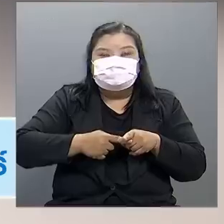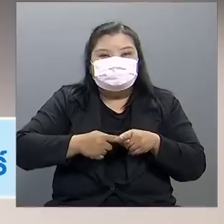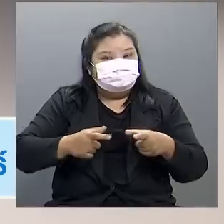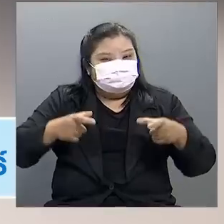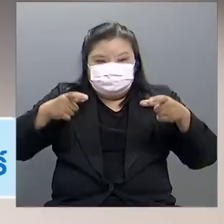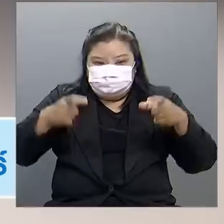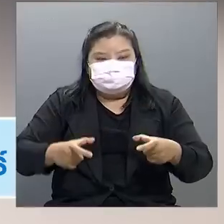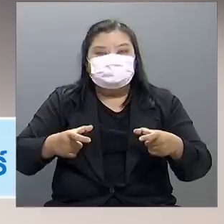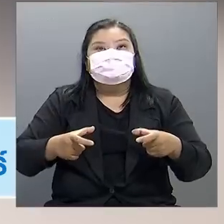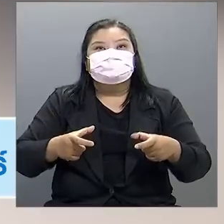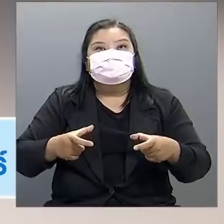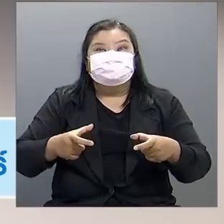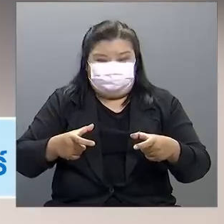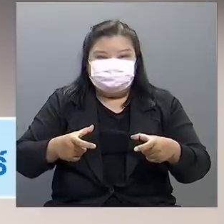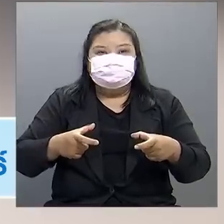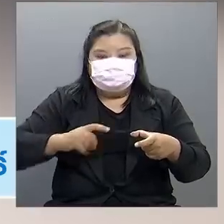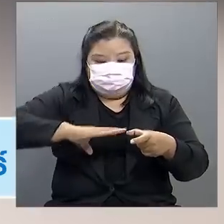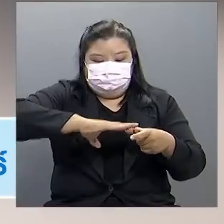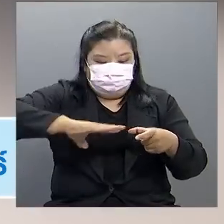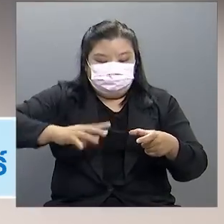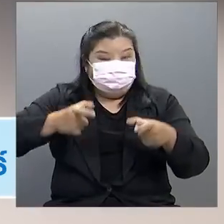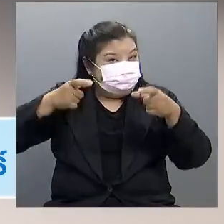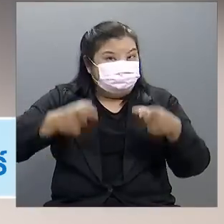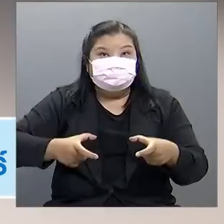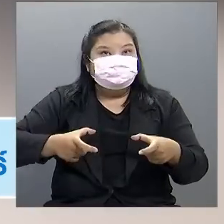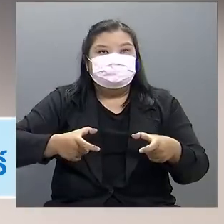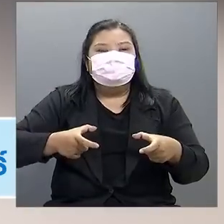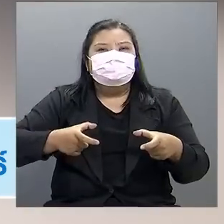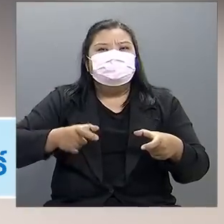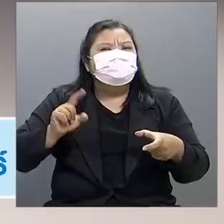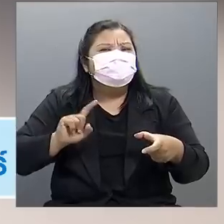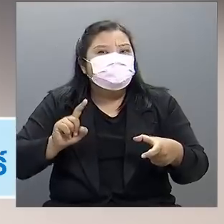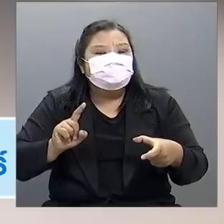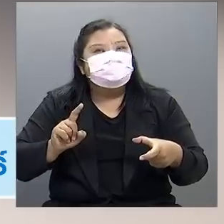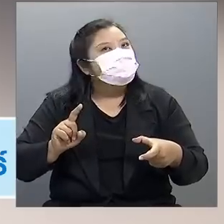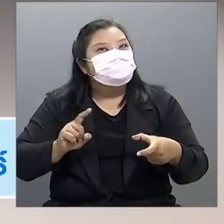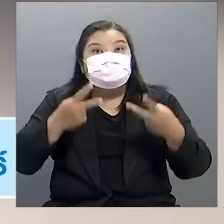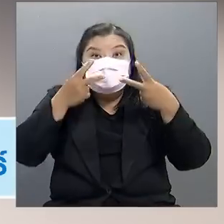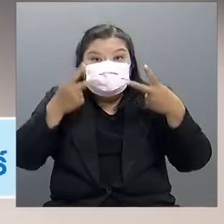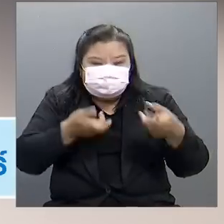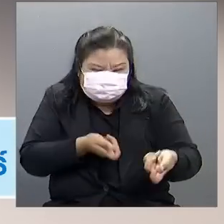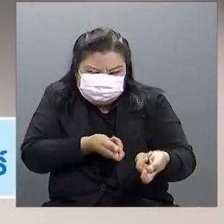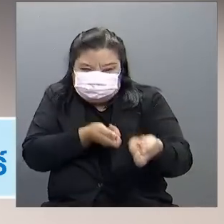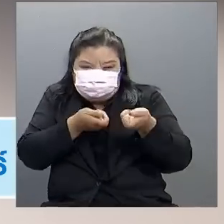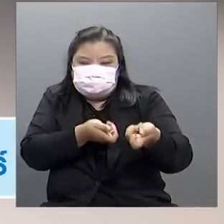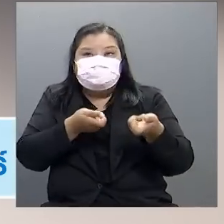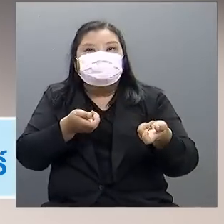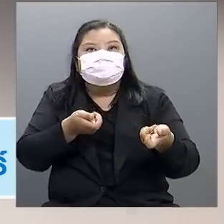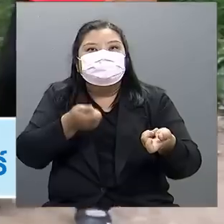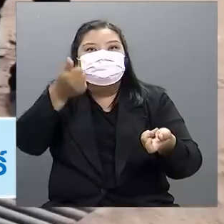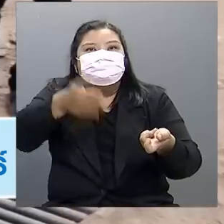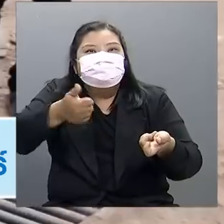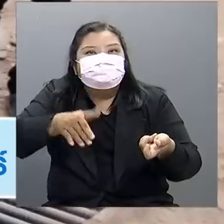ไปหลอให้มัติดกัฝาท่อเพื่อให้ขมอยทำงานยากขึ้นหรือเป็ไปได้ก็คือ